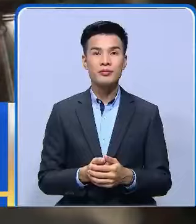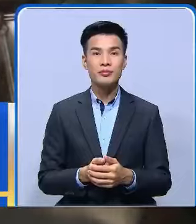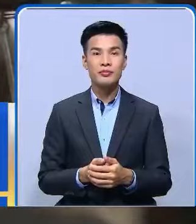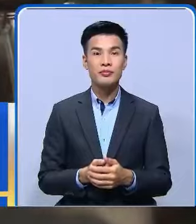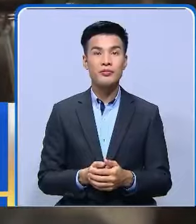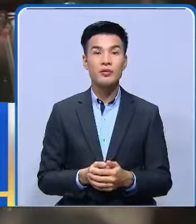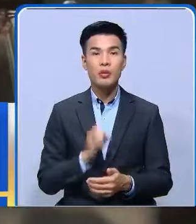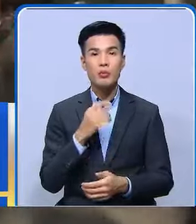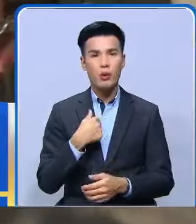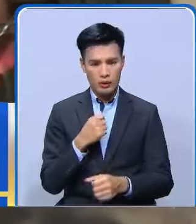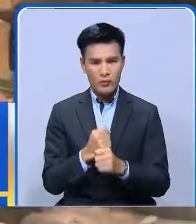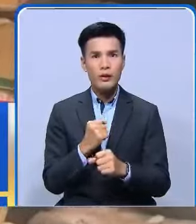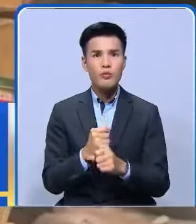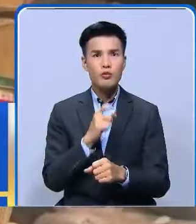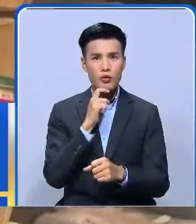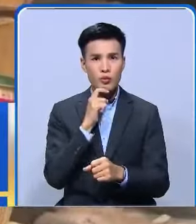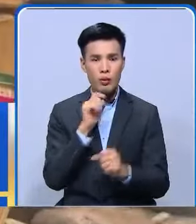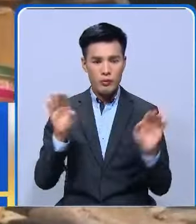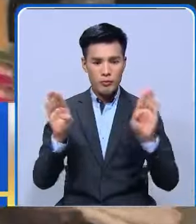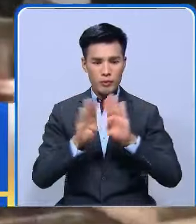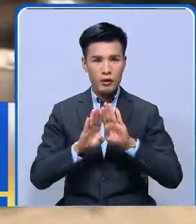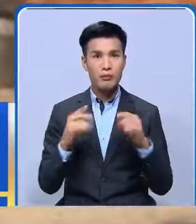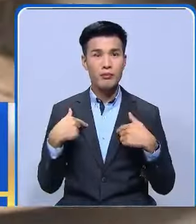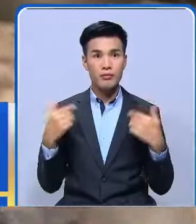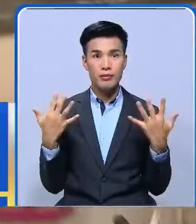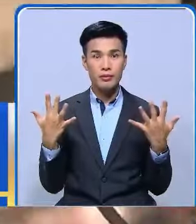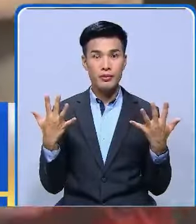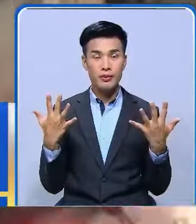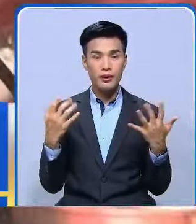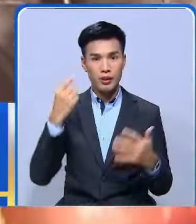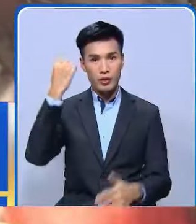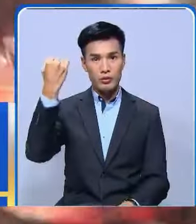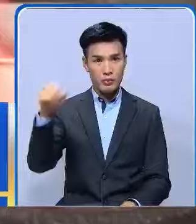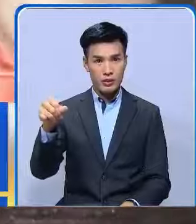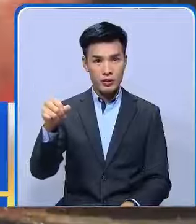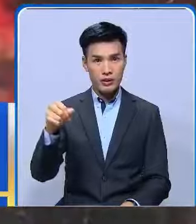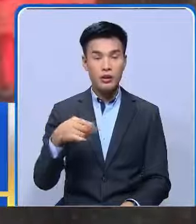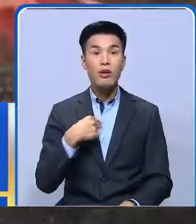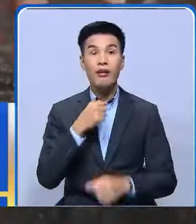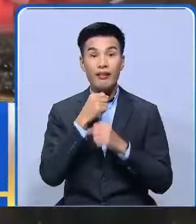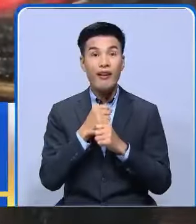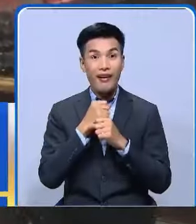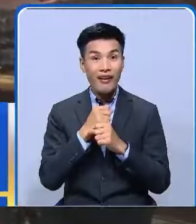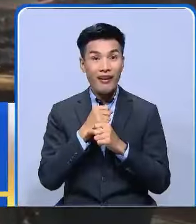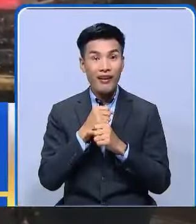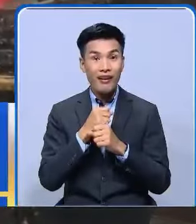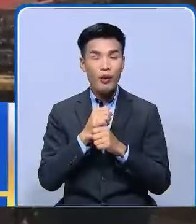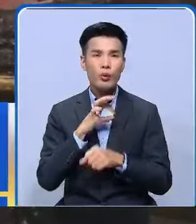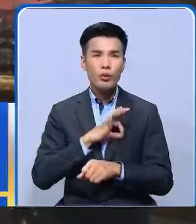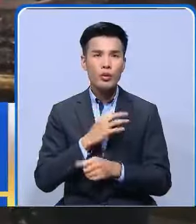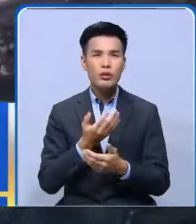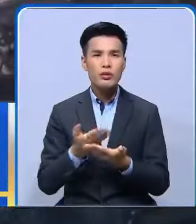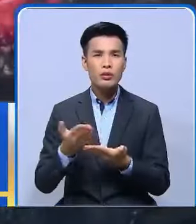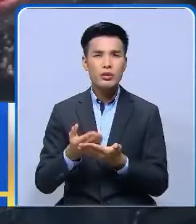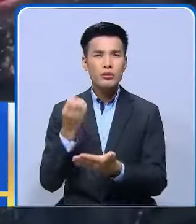อกเลยยังไม่วางตะหลิวค่ะอย่าเพิ่งเข้าใจผิดกันไปนะคะมีกระแสข่าวบอกว่าเอ้ยอายุมากแล้วก็เริ่มรับราคาวัตถุดิบไม่